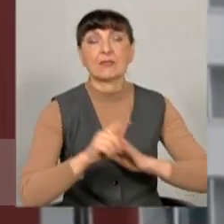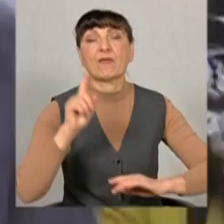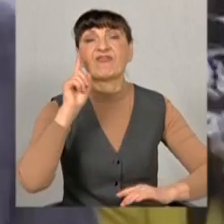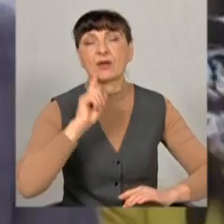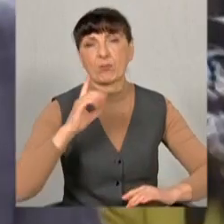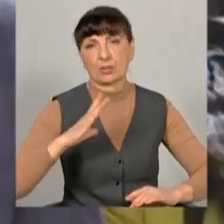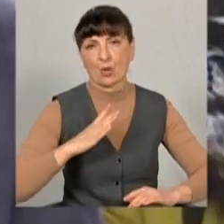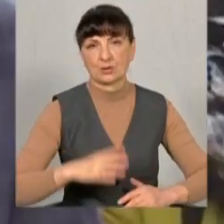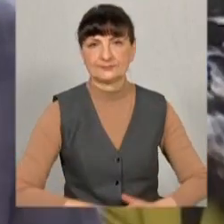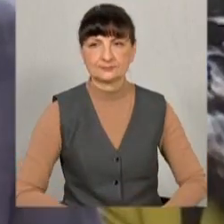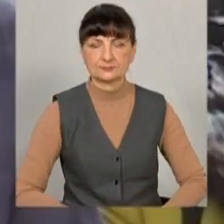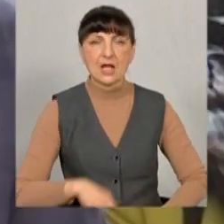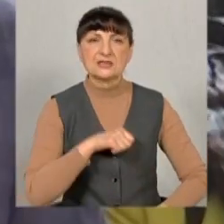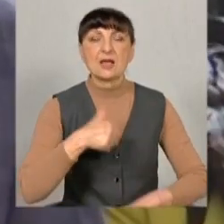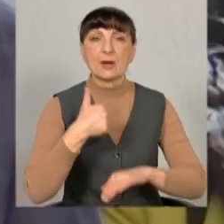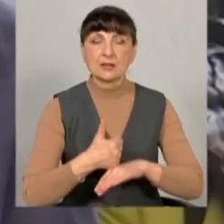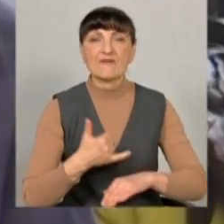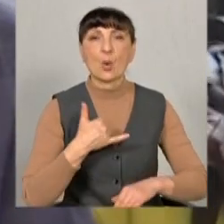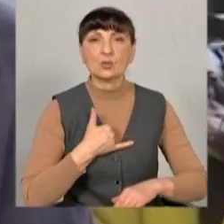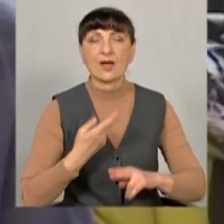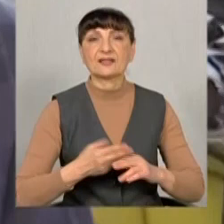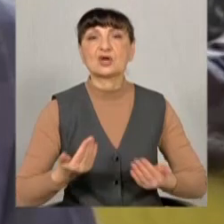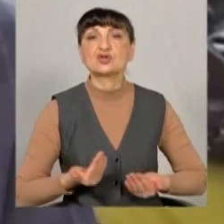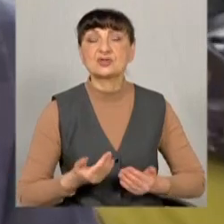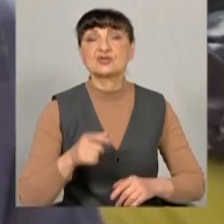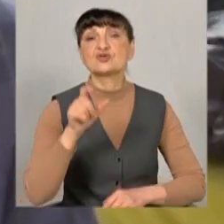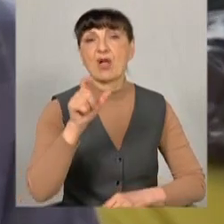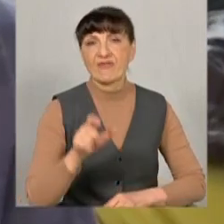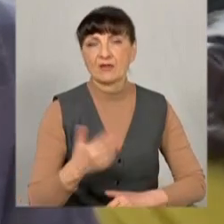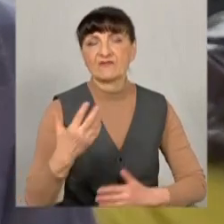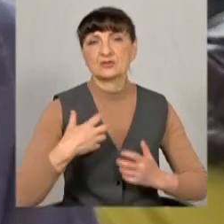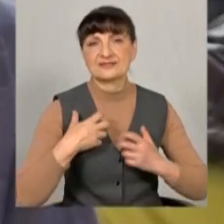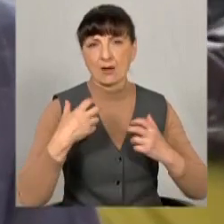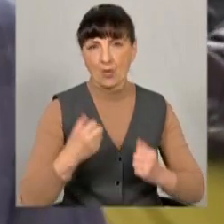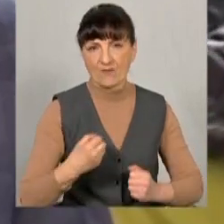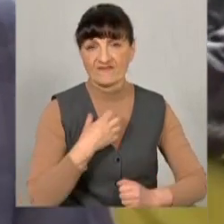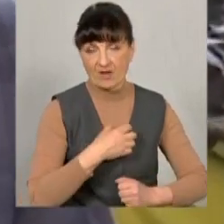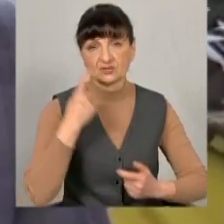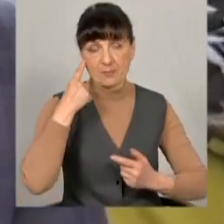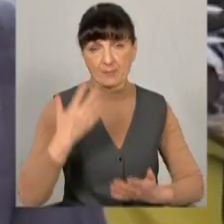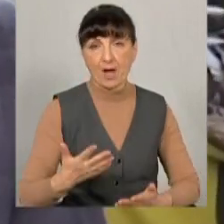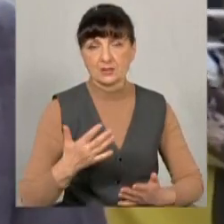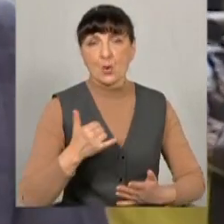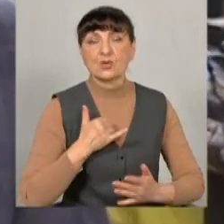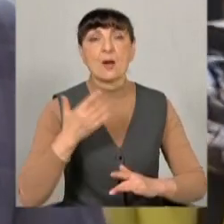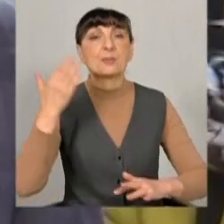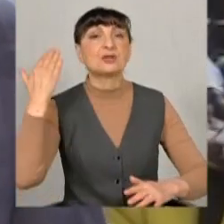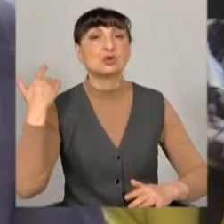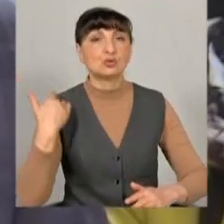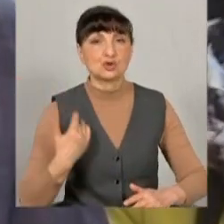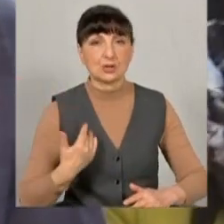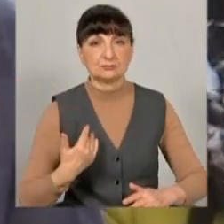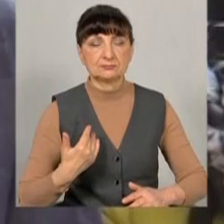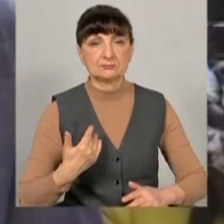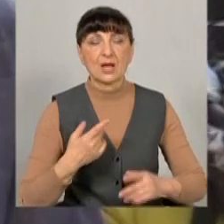временно. Самое главное, это у нас сейчас жизнь человека, его здоровье у нас, понимаете, да? У нас предыдущие,